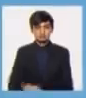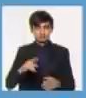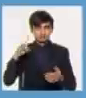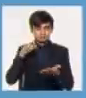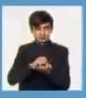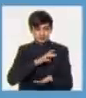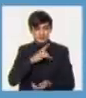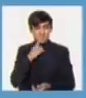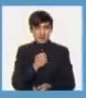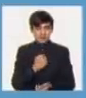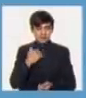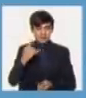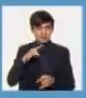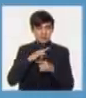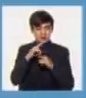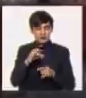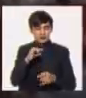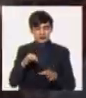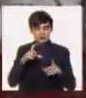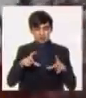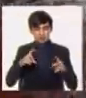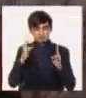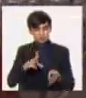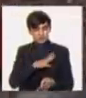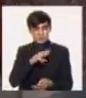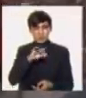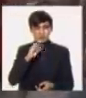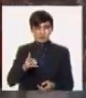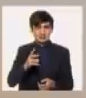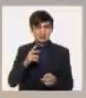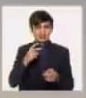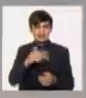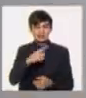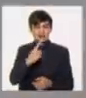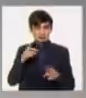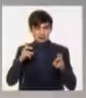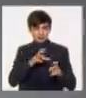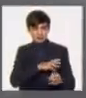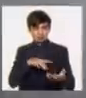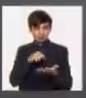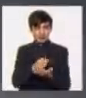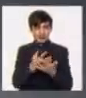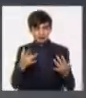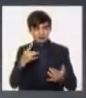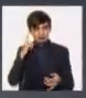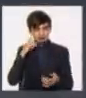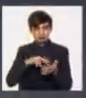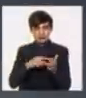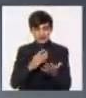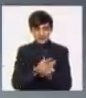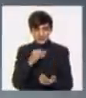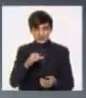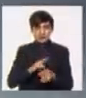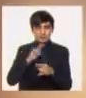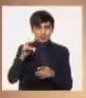Крушение военного истребителя. Какие травмы получили пилоты МиГ-31? Минобороны рассматривает несколько версий. Летчики до конца